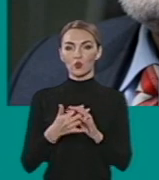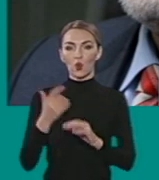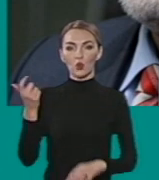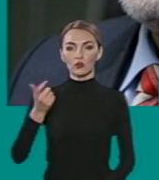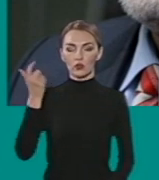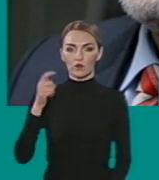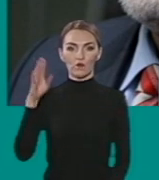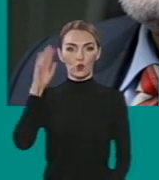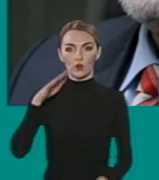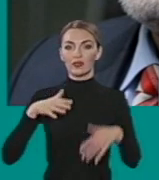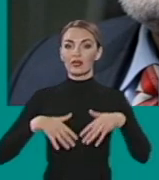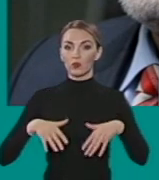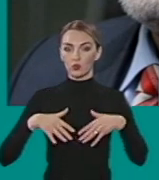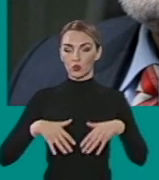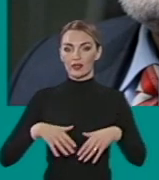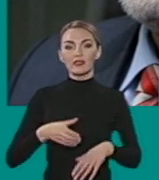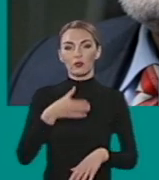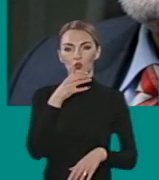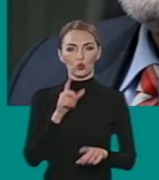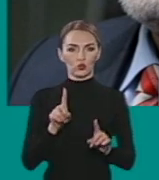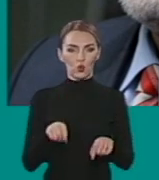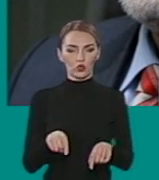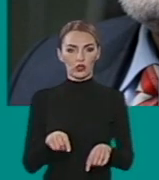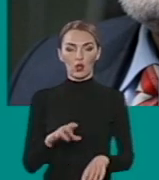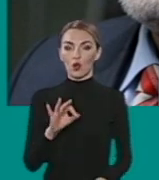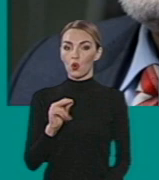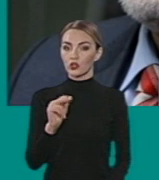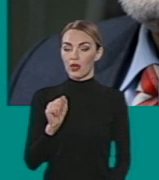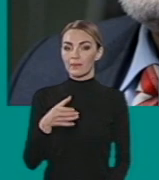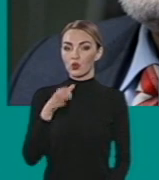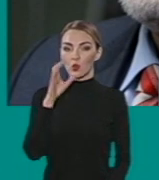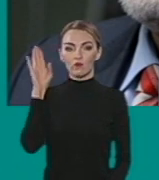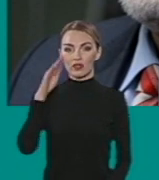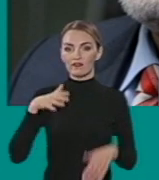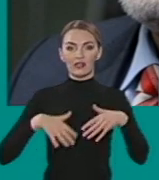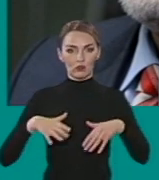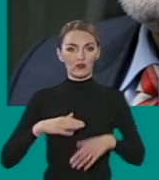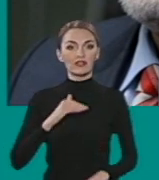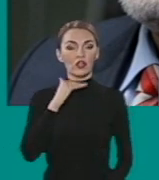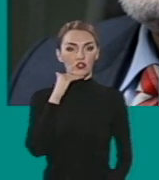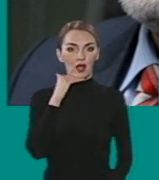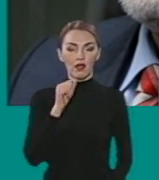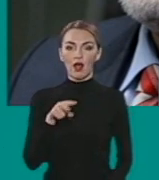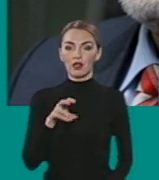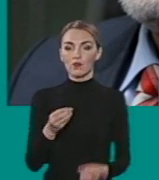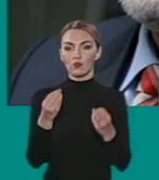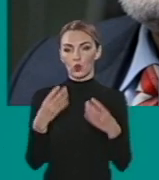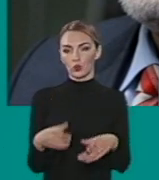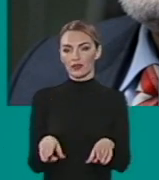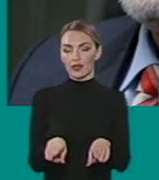водою в Криму, ну і з питною теж, хоча питної води, як такої, в Криму вистачає, але просто